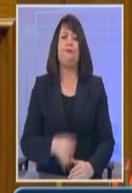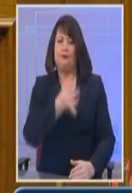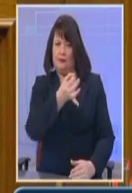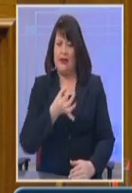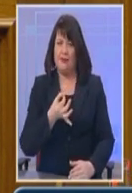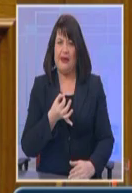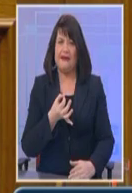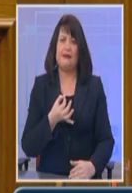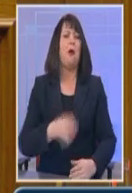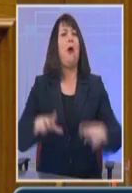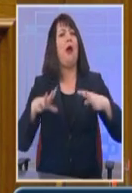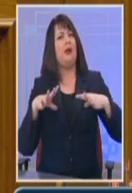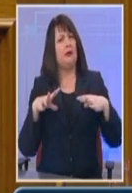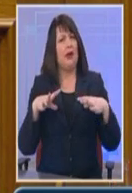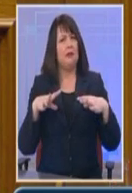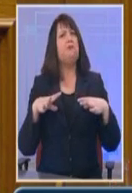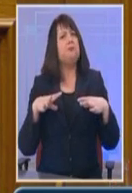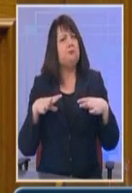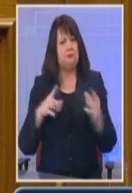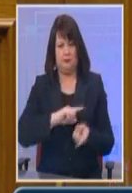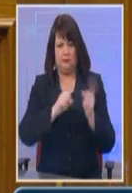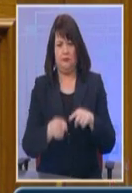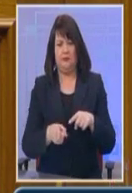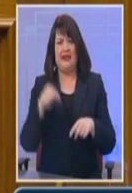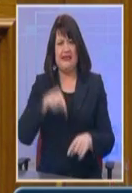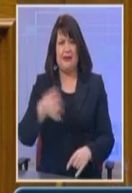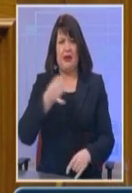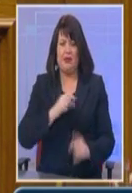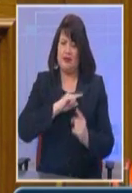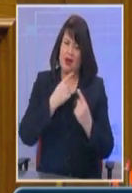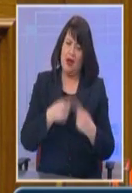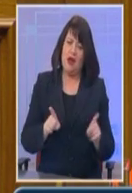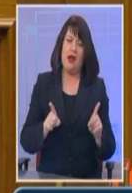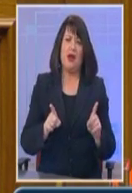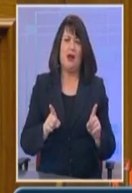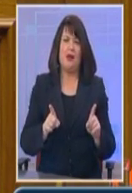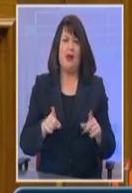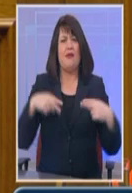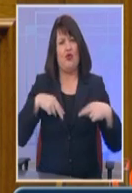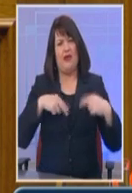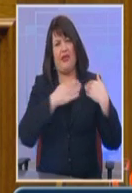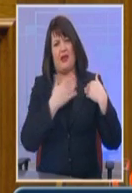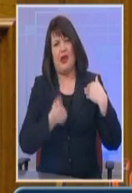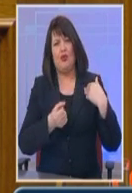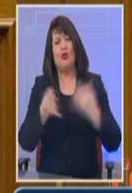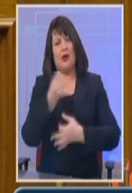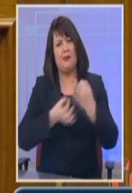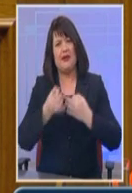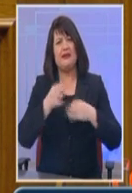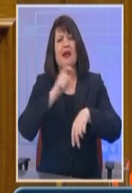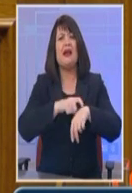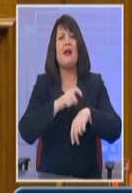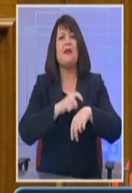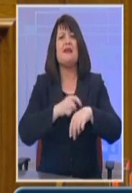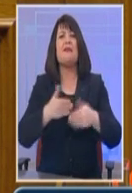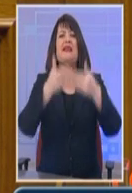προαναγγείλατε με άνεση μάλιστα, αντίθετα από ό,τι μας είπατε σήμερα, μέσω των αρμόδιων υπουργών, ότι κάποια στιγμή τα σύνορά μας